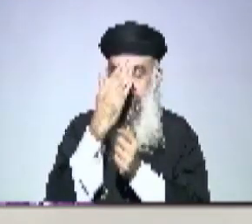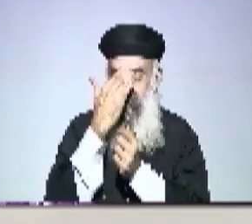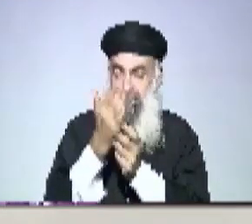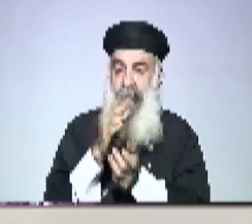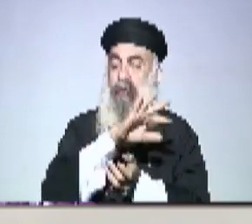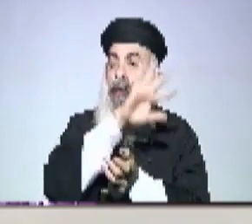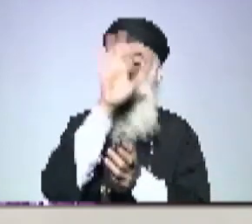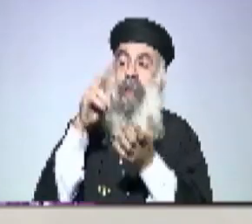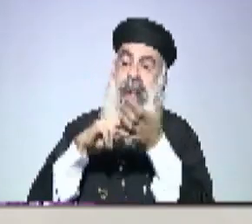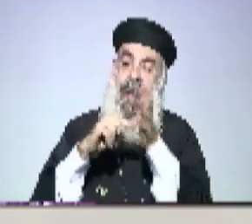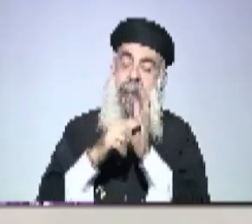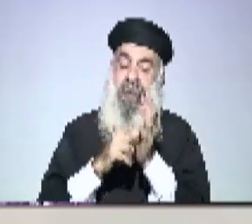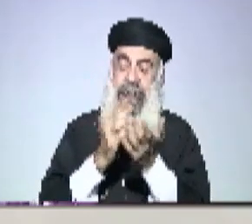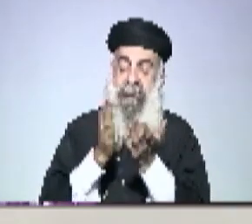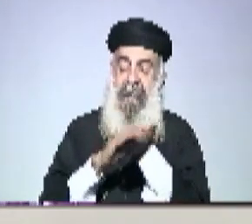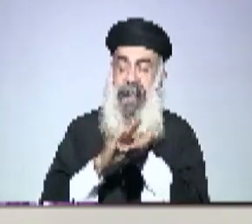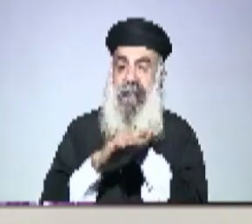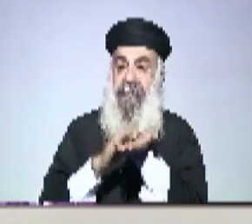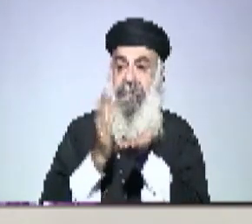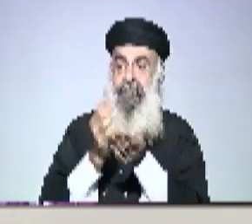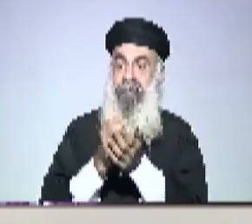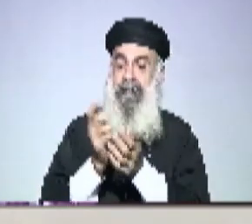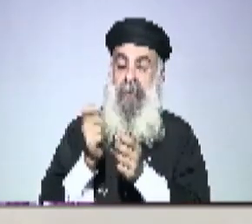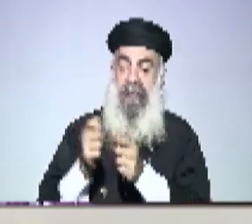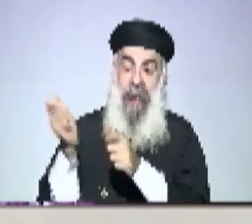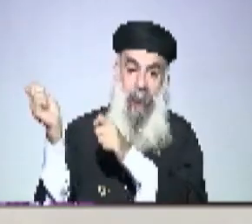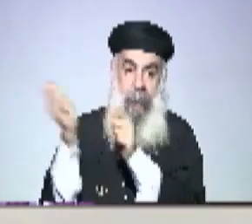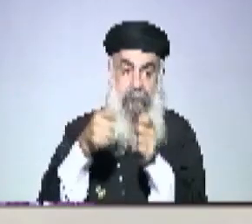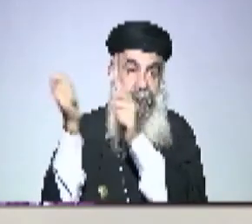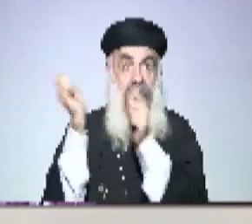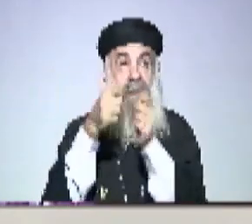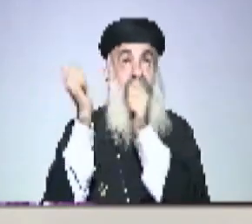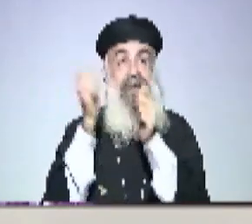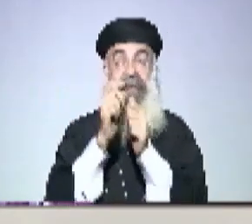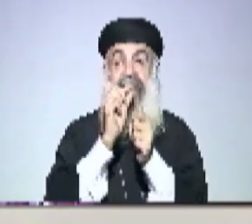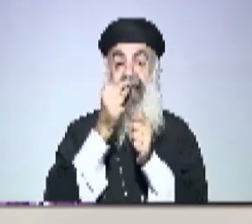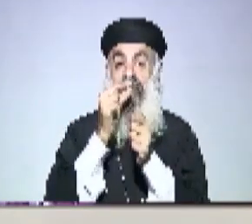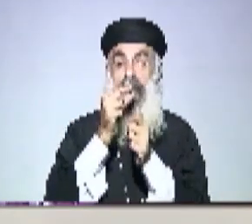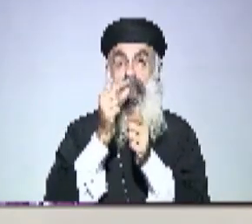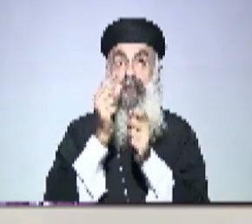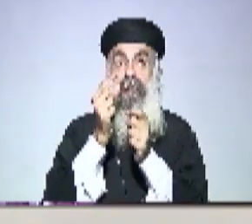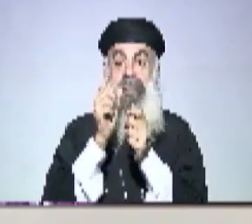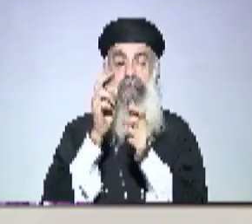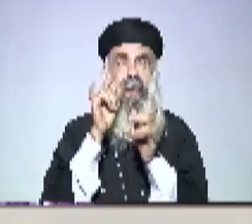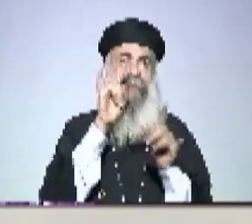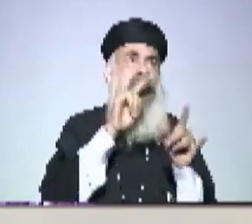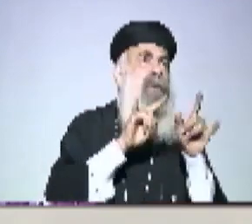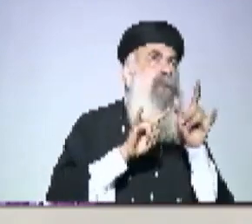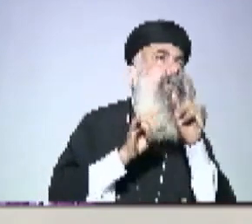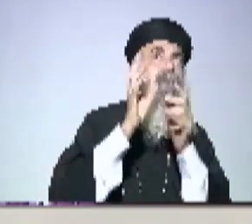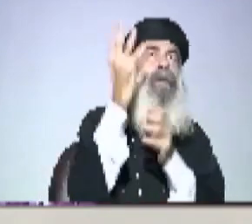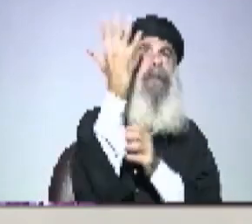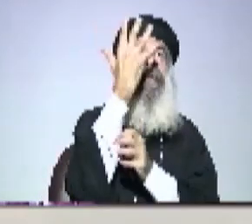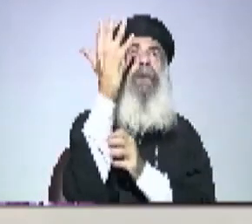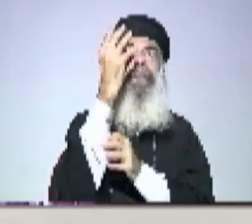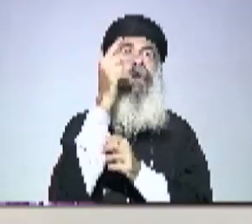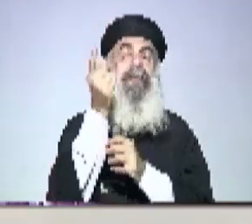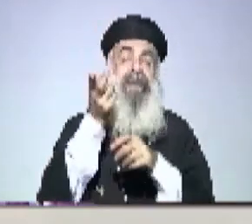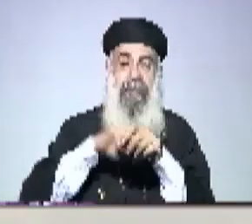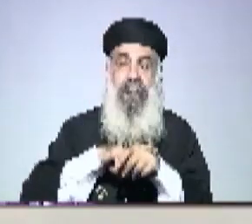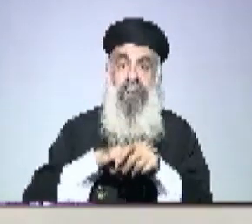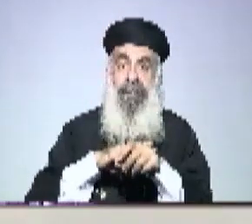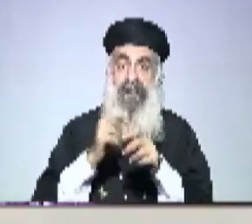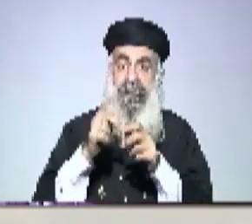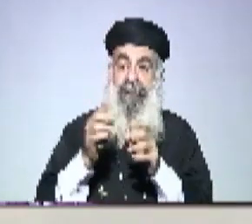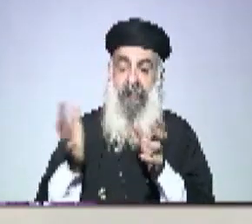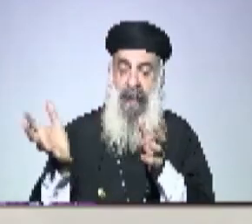عمل يديك واذا خبطت زيتون فلا تراجع الاغصان وراءك هو طبعا انتم